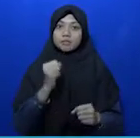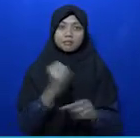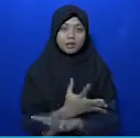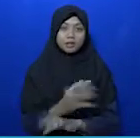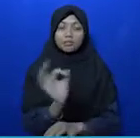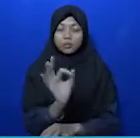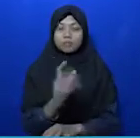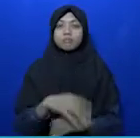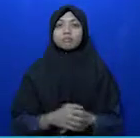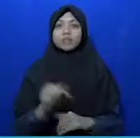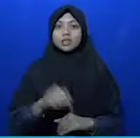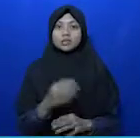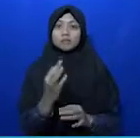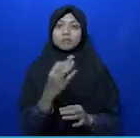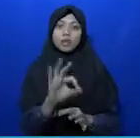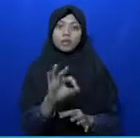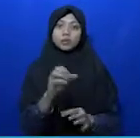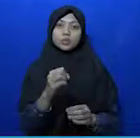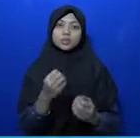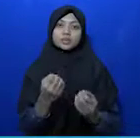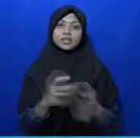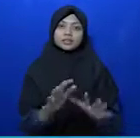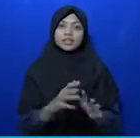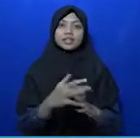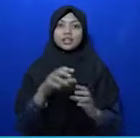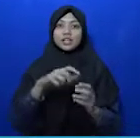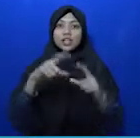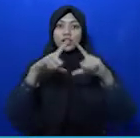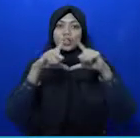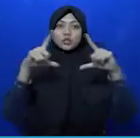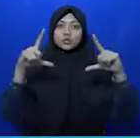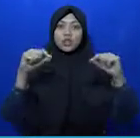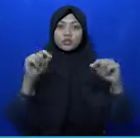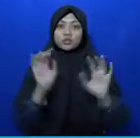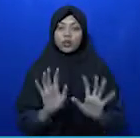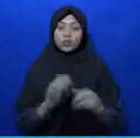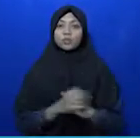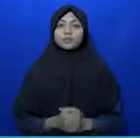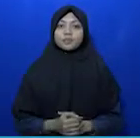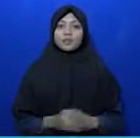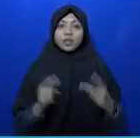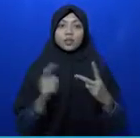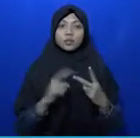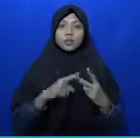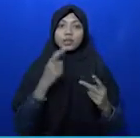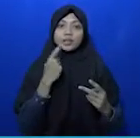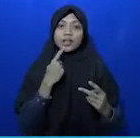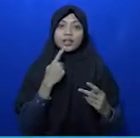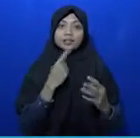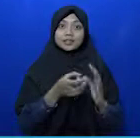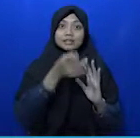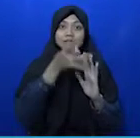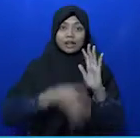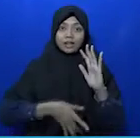sekarang baru selesai itu mungkin dokumen, tapi fisiknya memang belum. Terus yang kedua mengenai persyaratan.